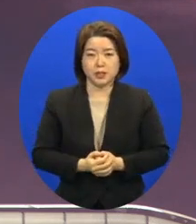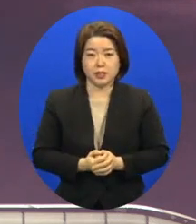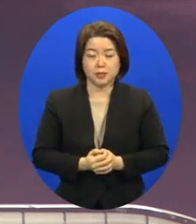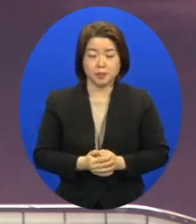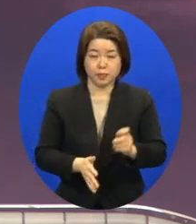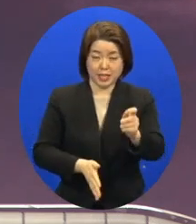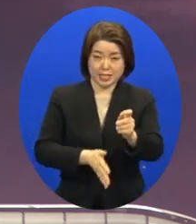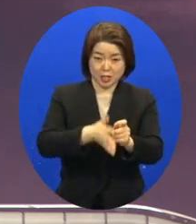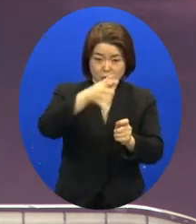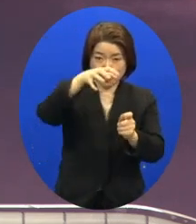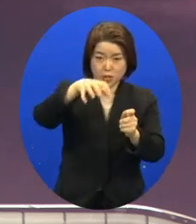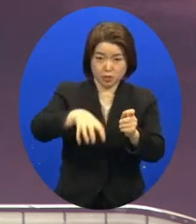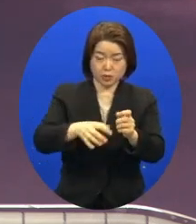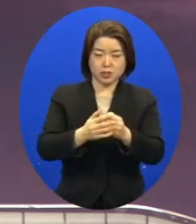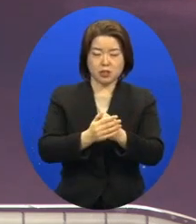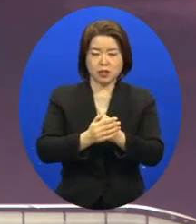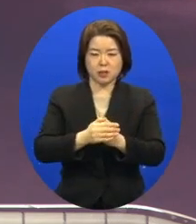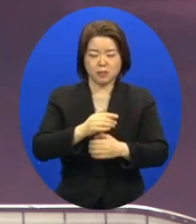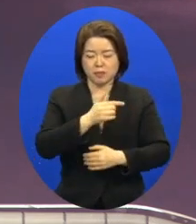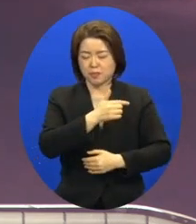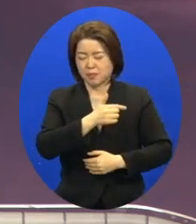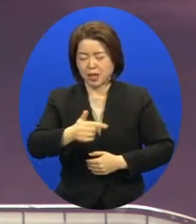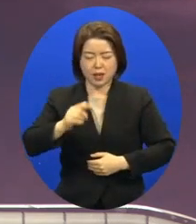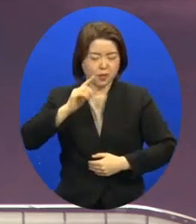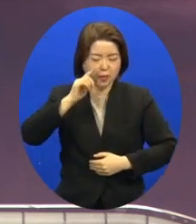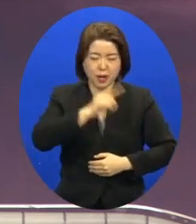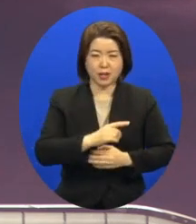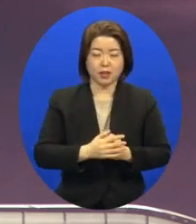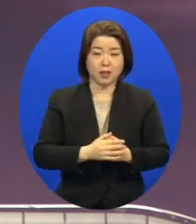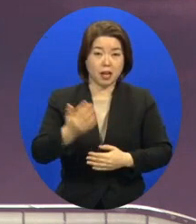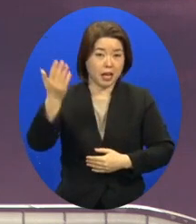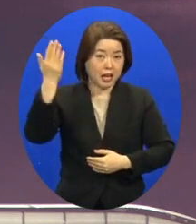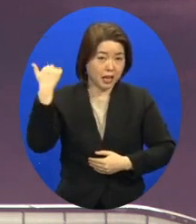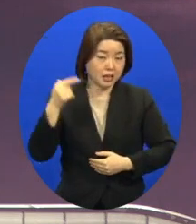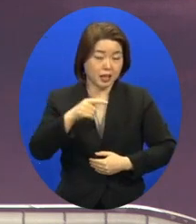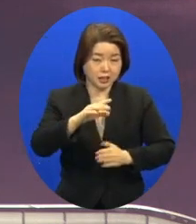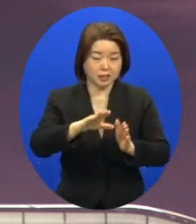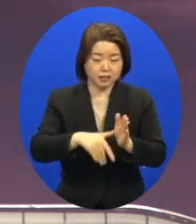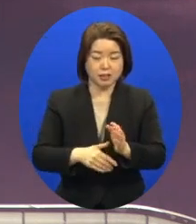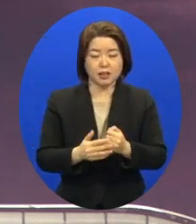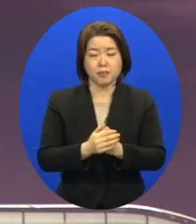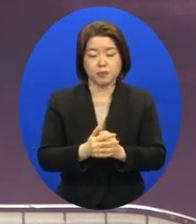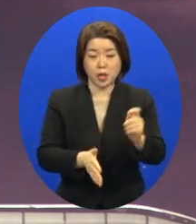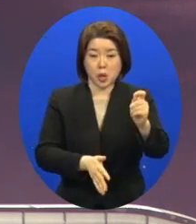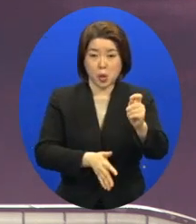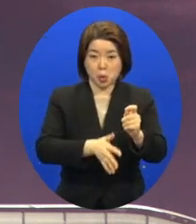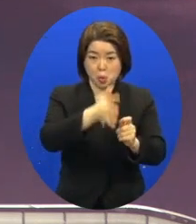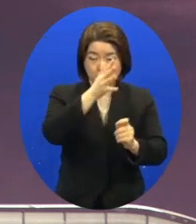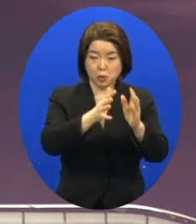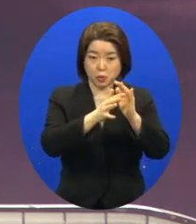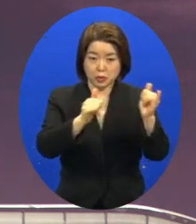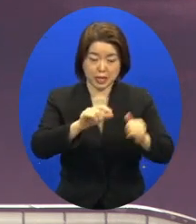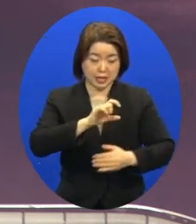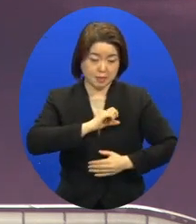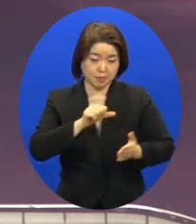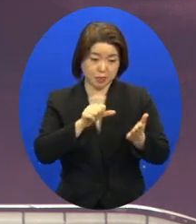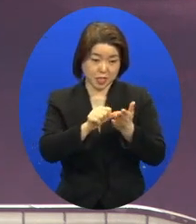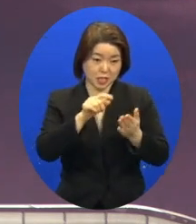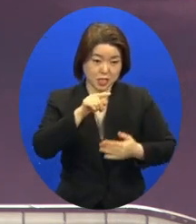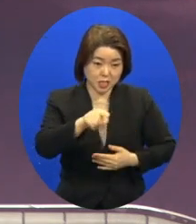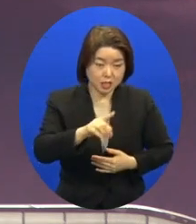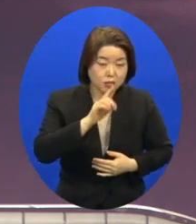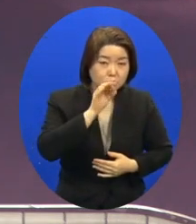고린도라는 도시는 대단히 악한 도시입니다. 그때 당시에 고린도 사람이라는 별명은